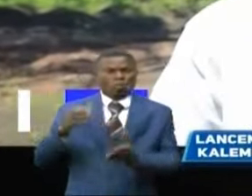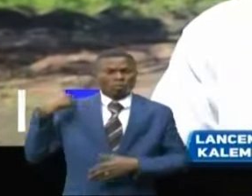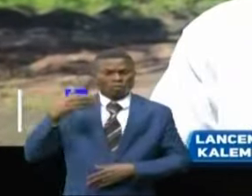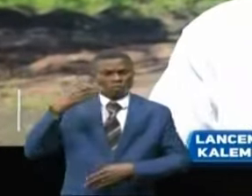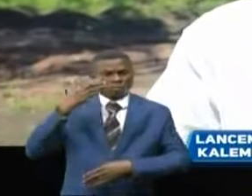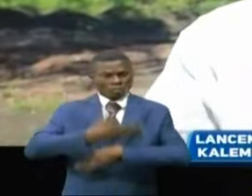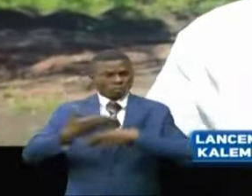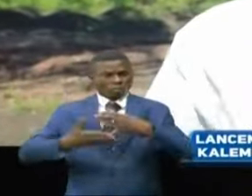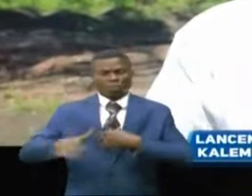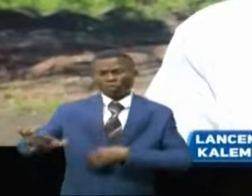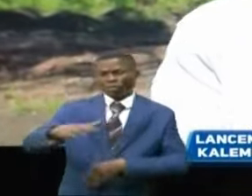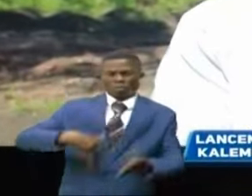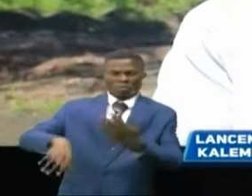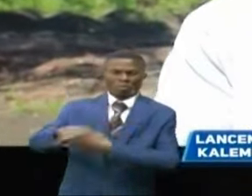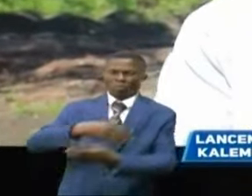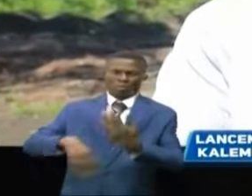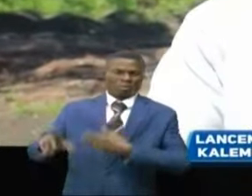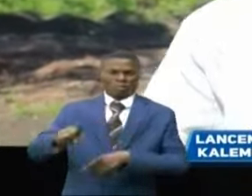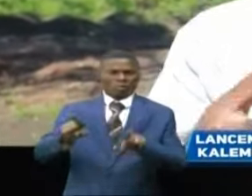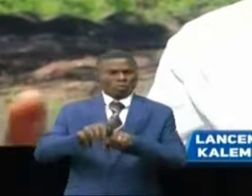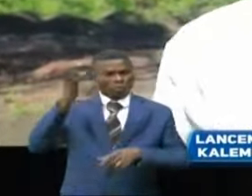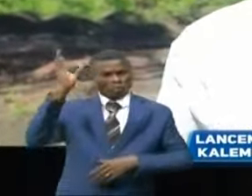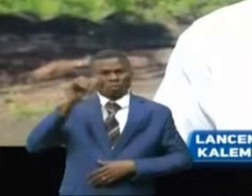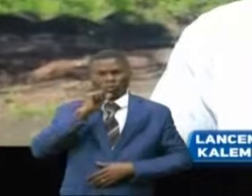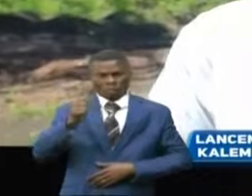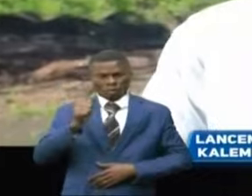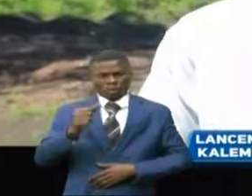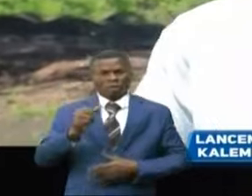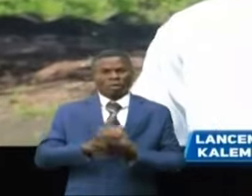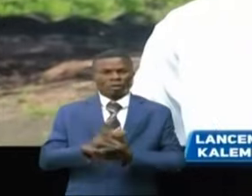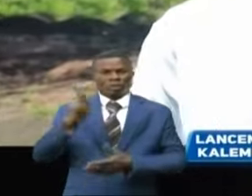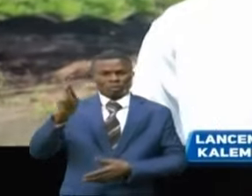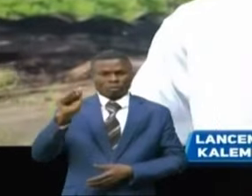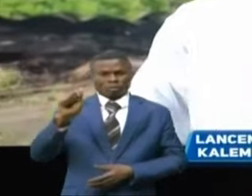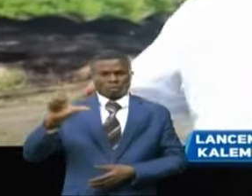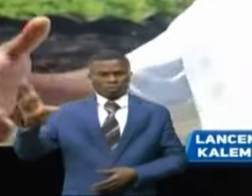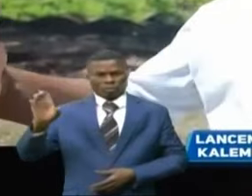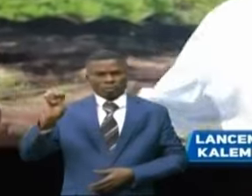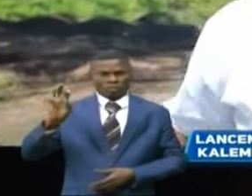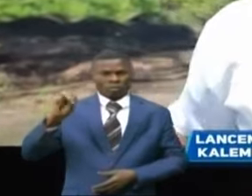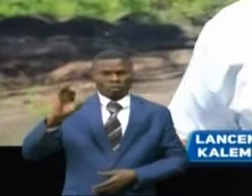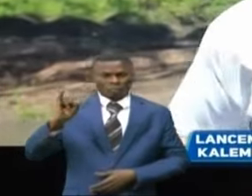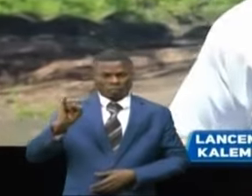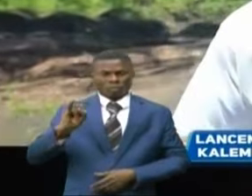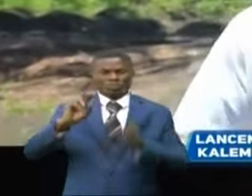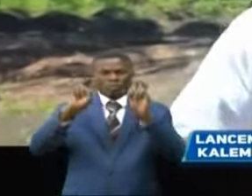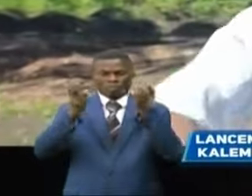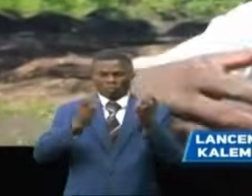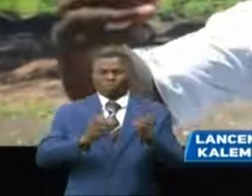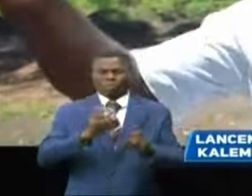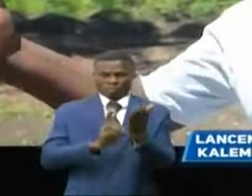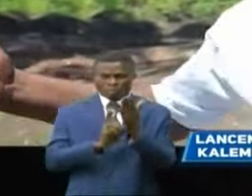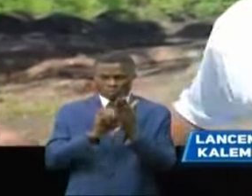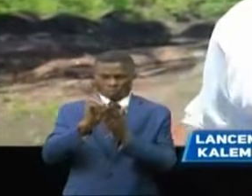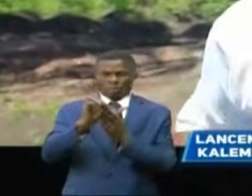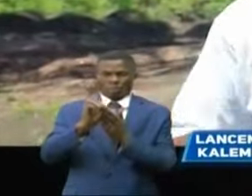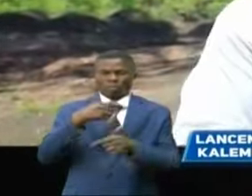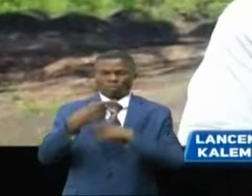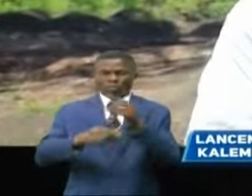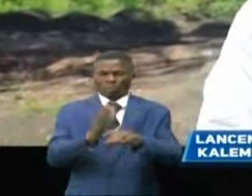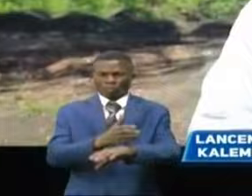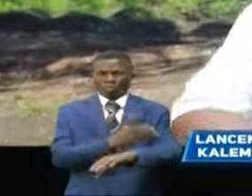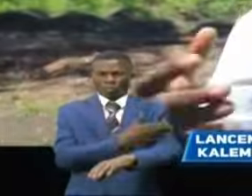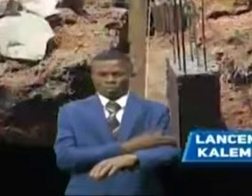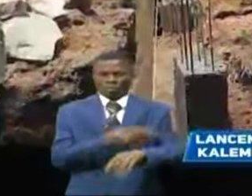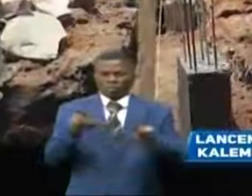en désordre comme qui dirait nous étions au village. Comprenez que Kalemie, c'est une ville qui prend déjà de l'ampleur, qui prend déjà